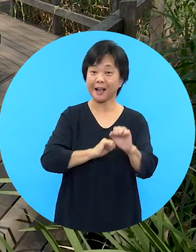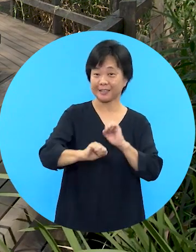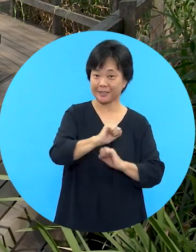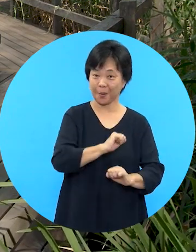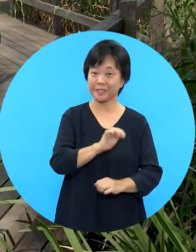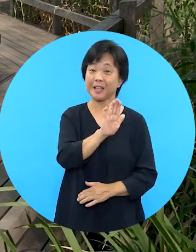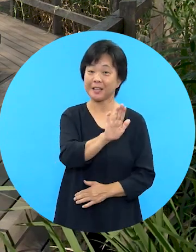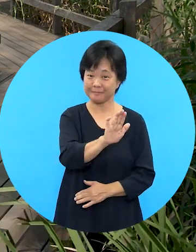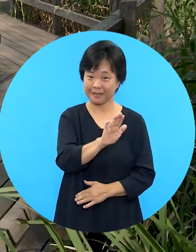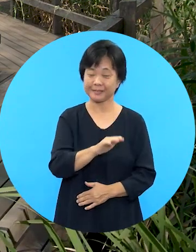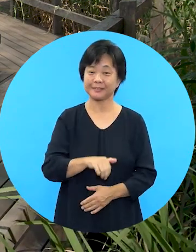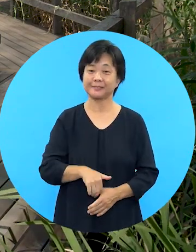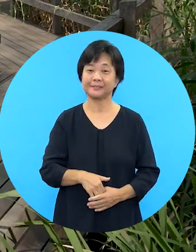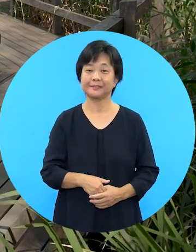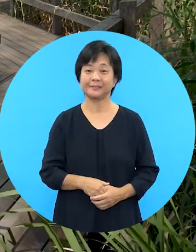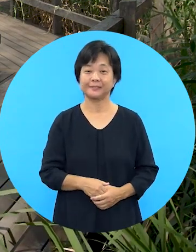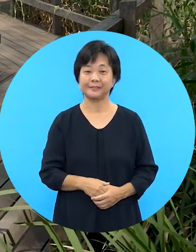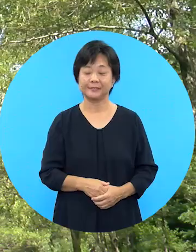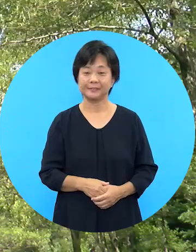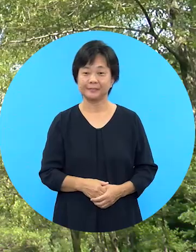活躍されています。